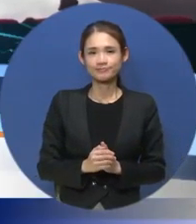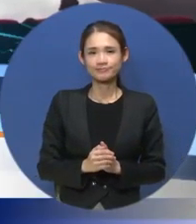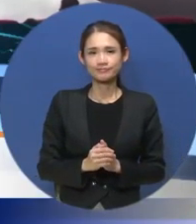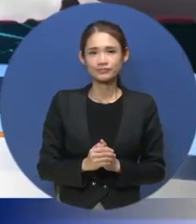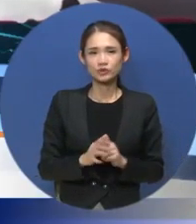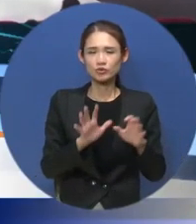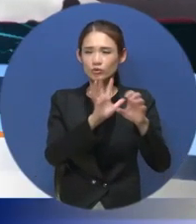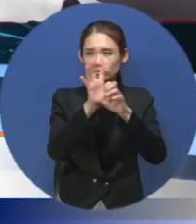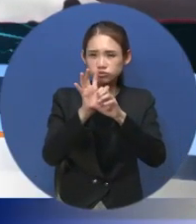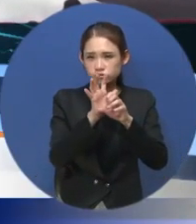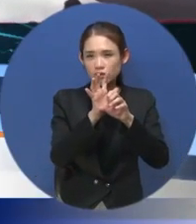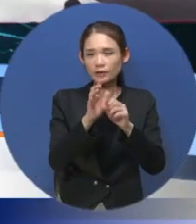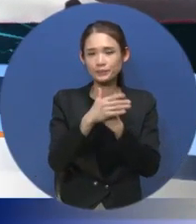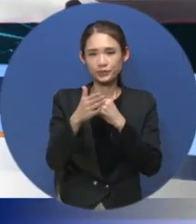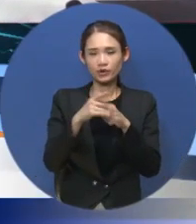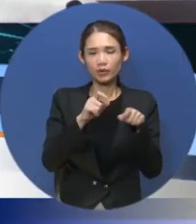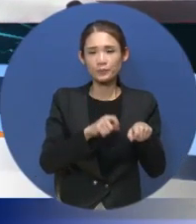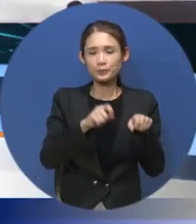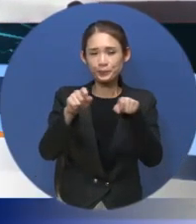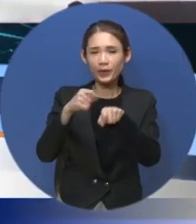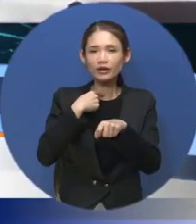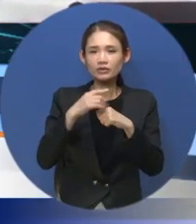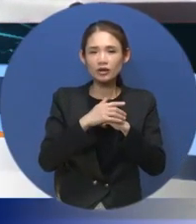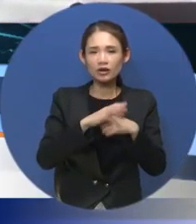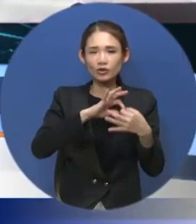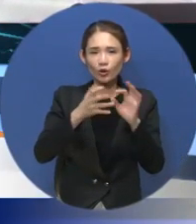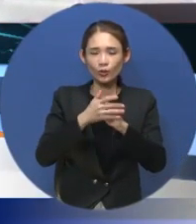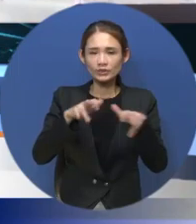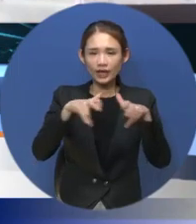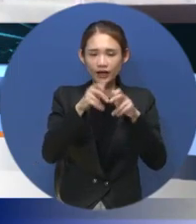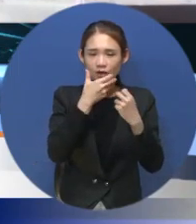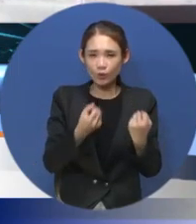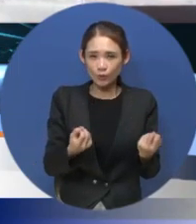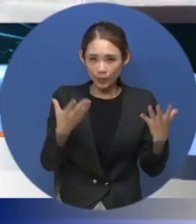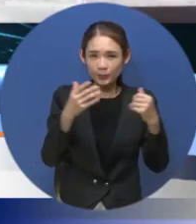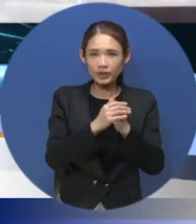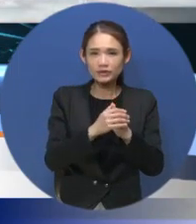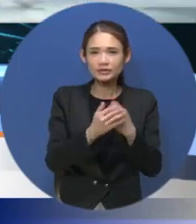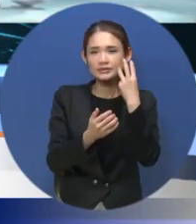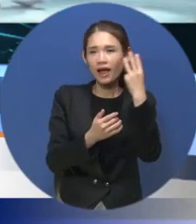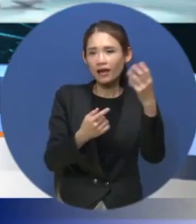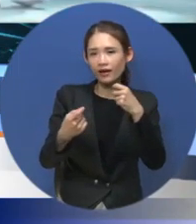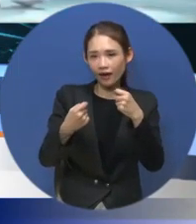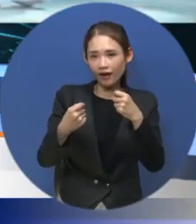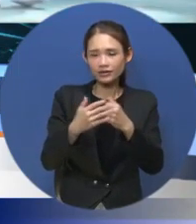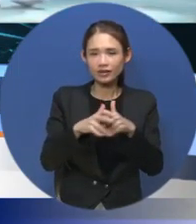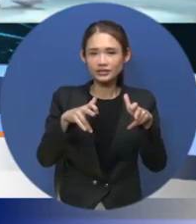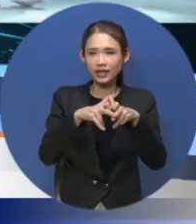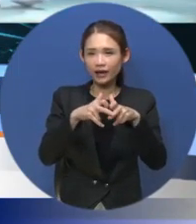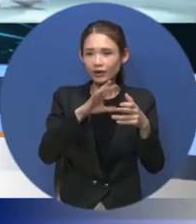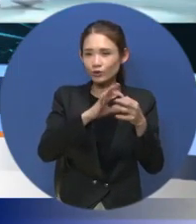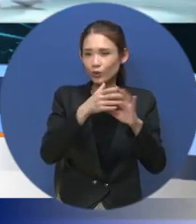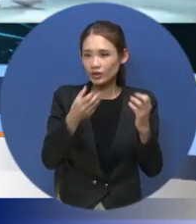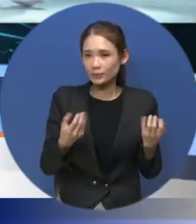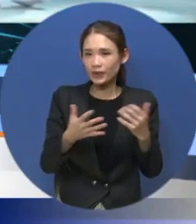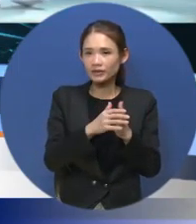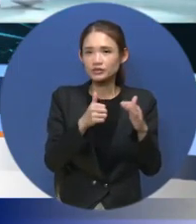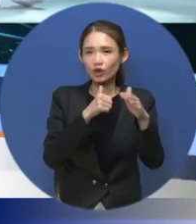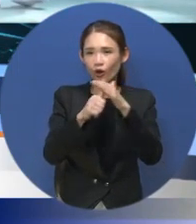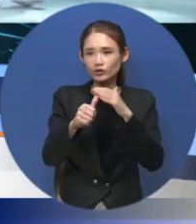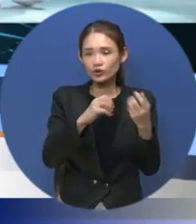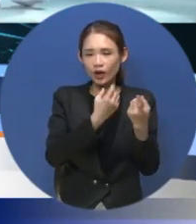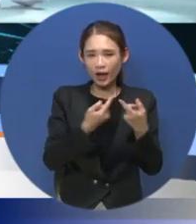가능합니다. 신청자에 대한 면접 없이 제출 서류만으로 심사하며 오는 8월 말 최종 선정자를 발표할